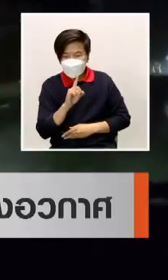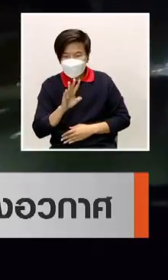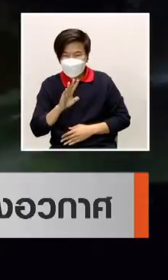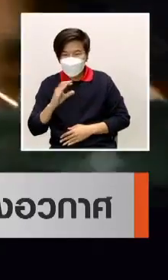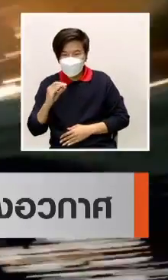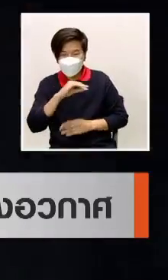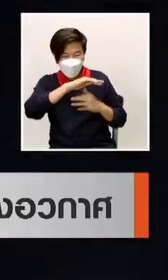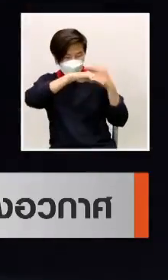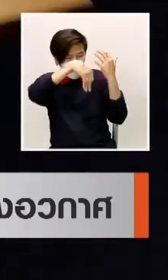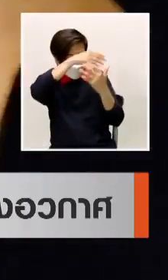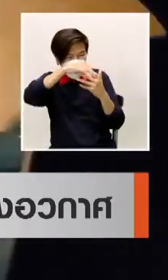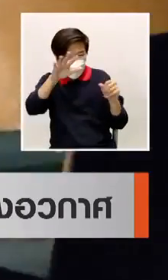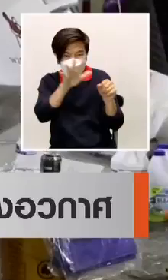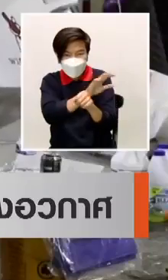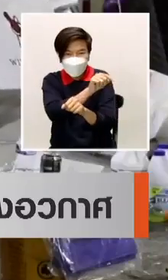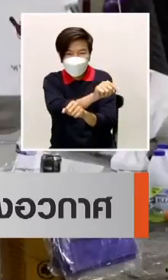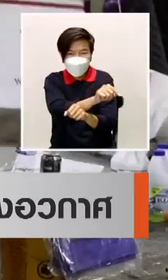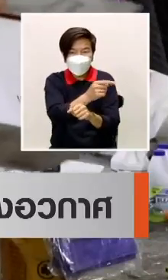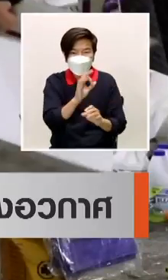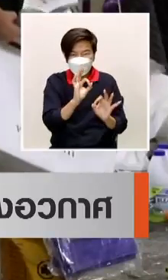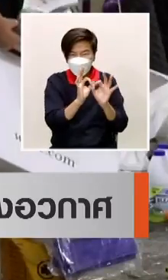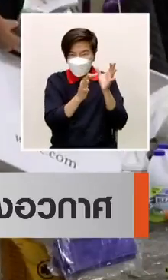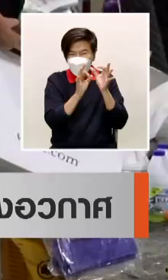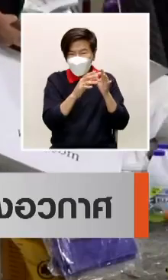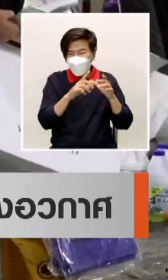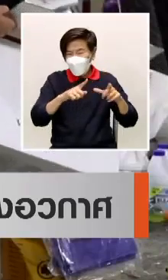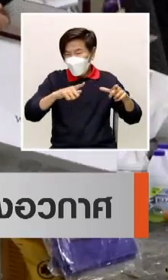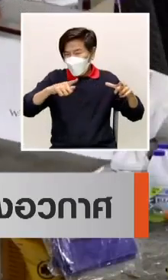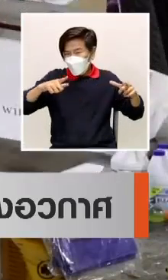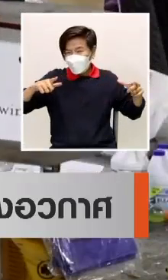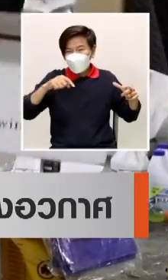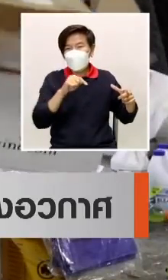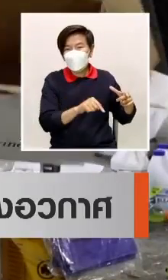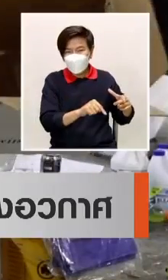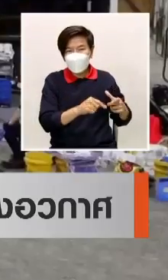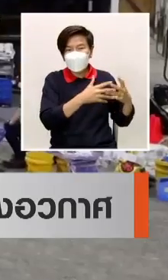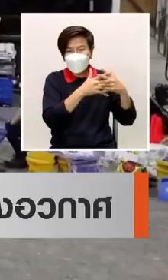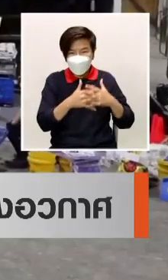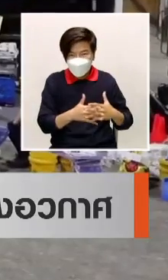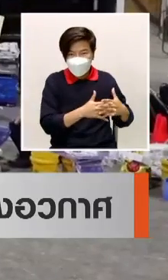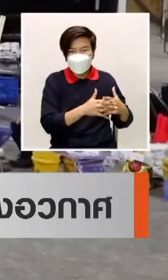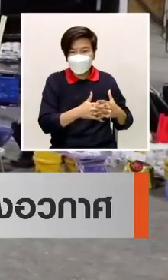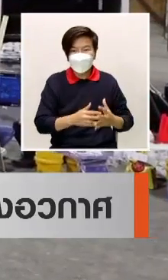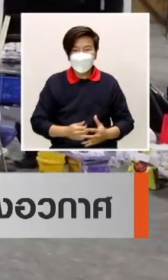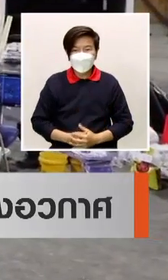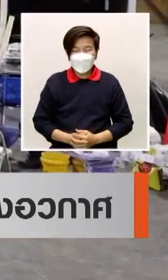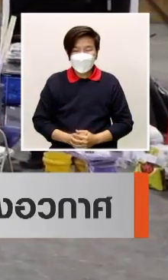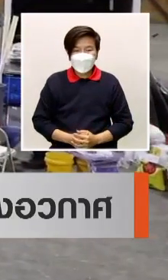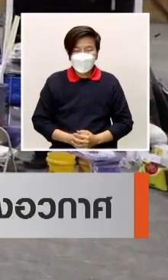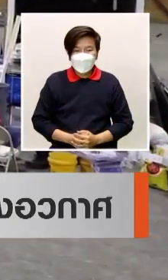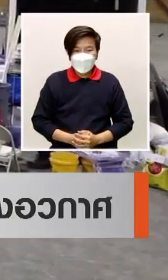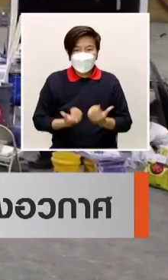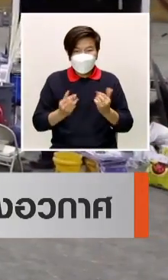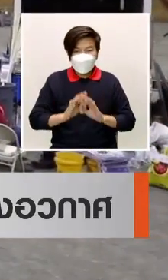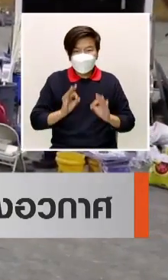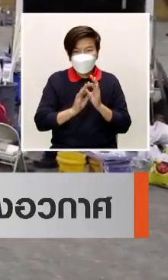ที่โดยรอบด้วยค่ะนี่ถือว่าเป็นไฟป่าจุดใหญ่ที่สุดที่กำลังเกิดขึ้นในสหรัฐอเมริกาในช่วงเวลานี้นะคะตอนนี้ต้อง